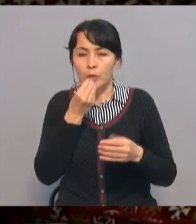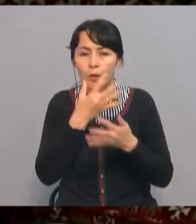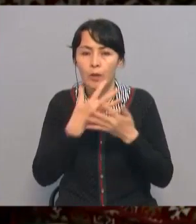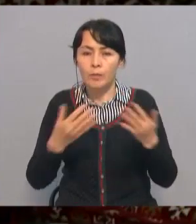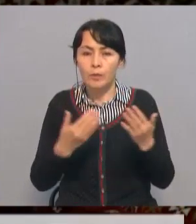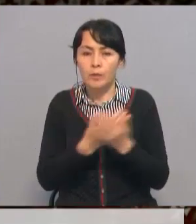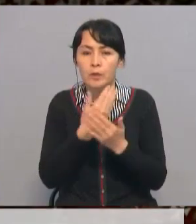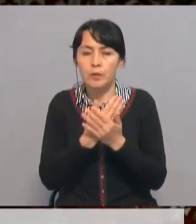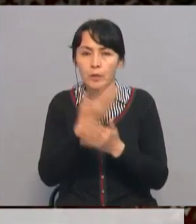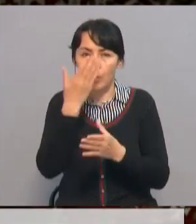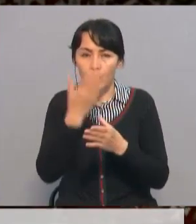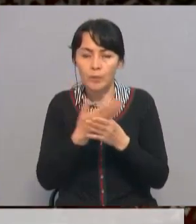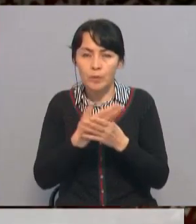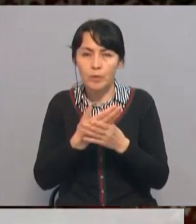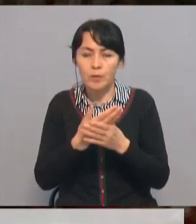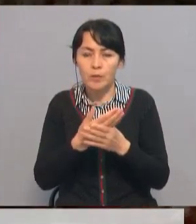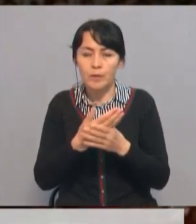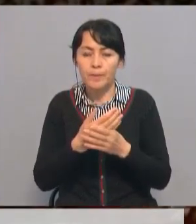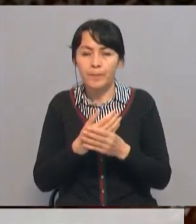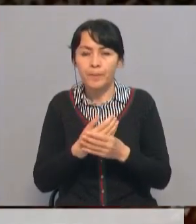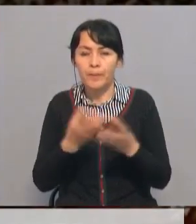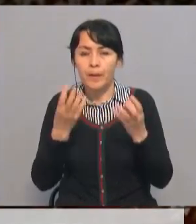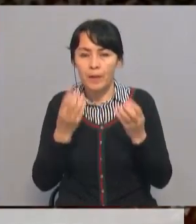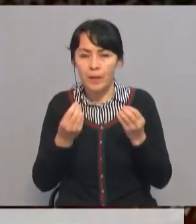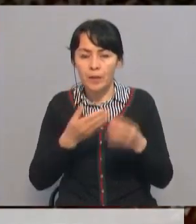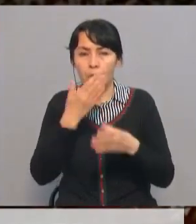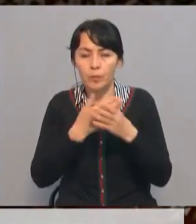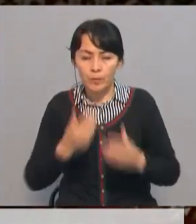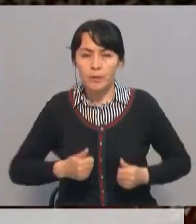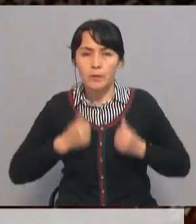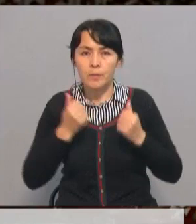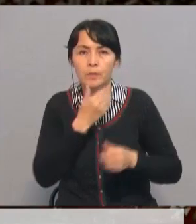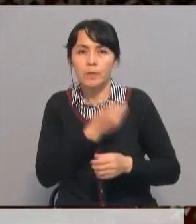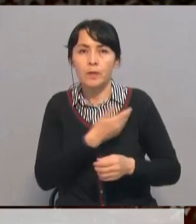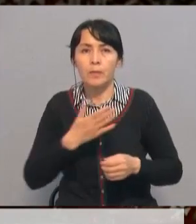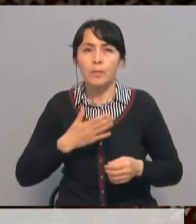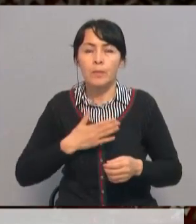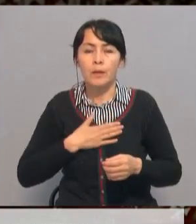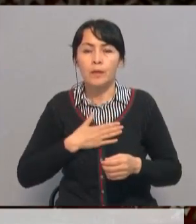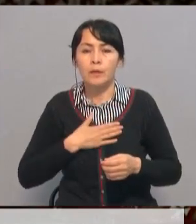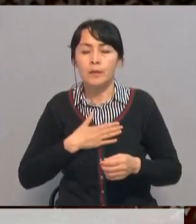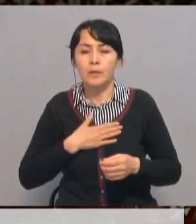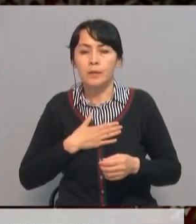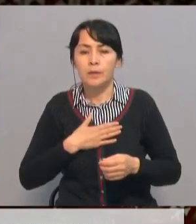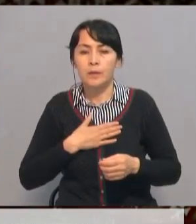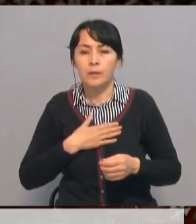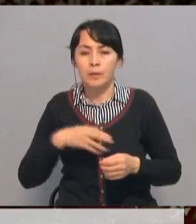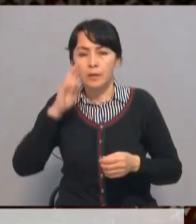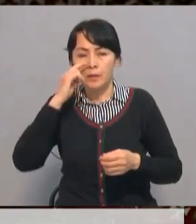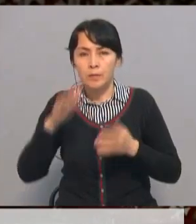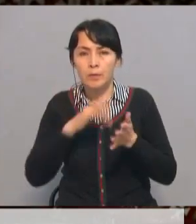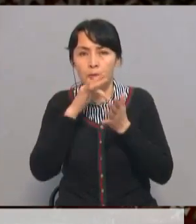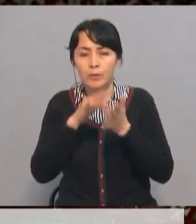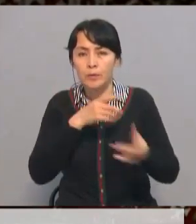дәстүрлердің жаңарғанына үлес қосып жүрем, жүрген жерімде әлі де қоса бергім келеді. Маған осы Шымкент